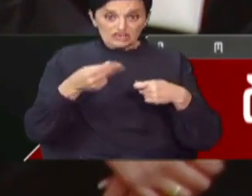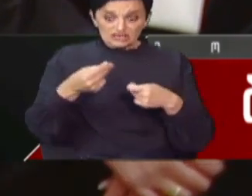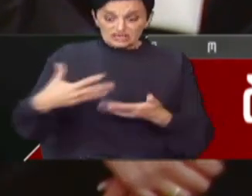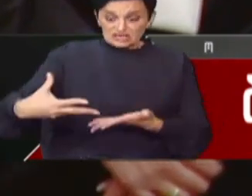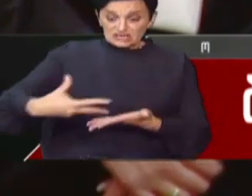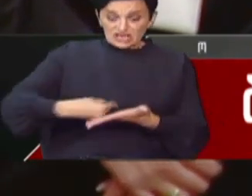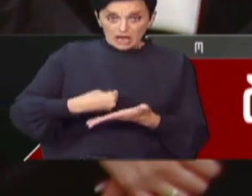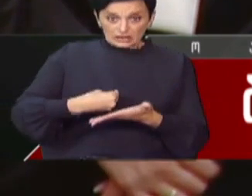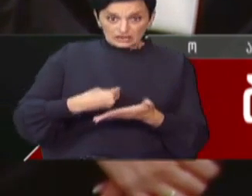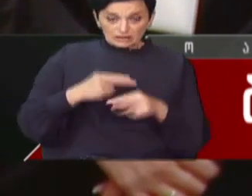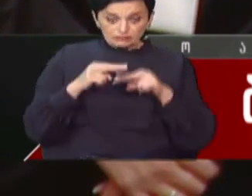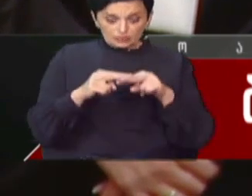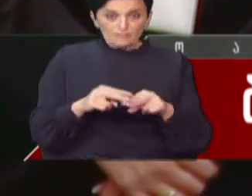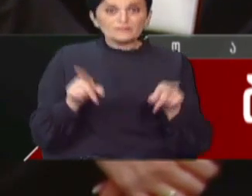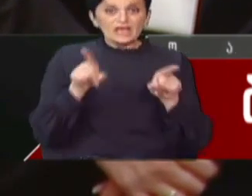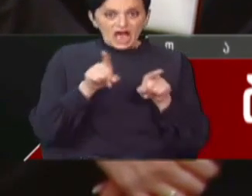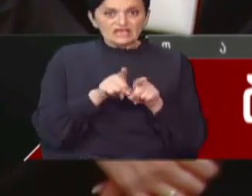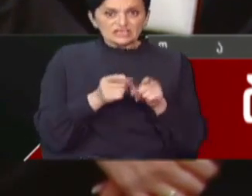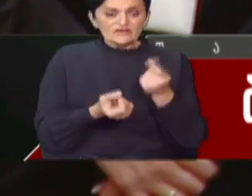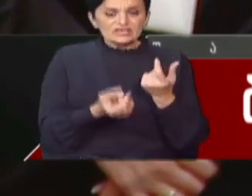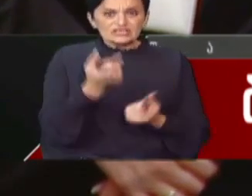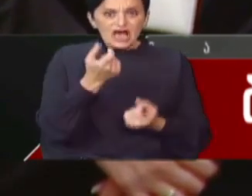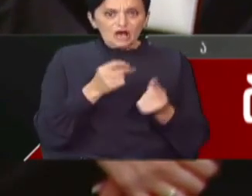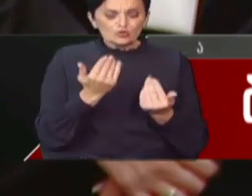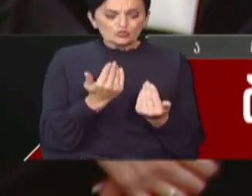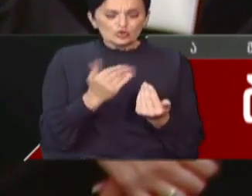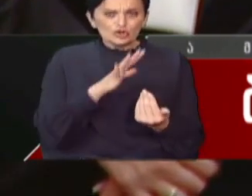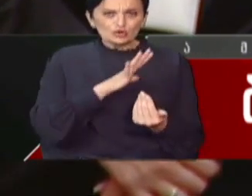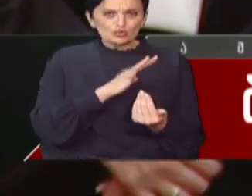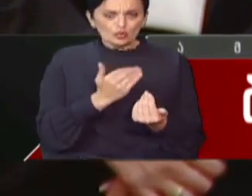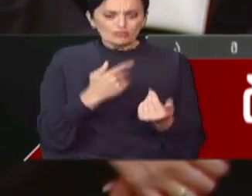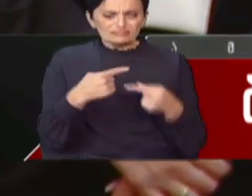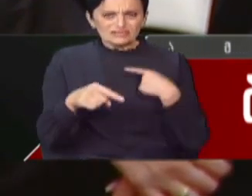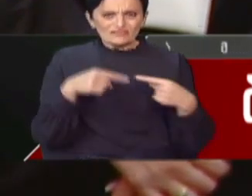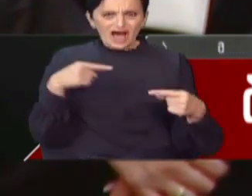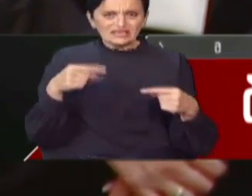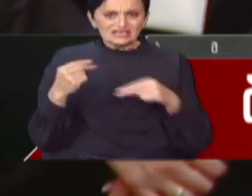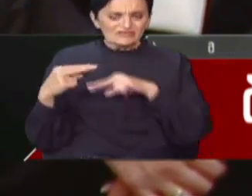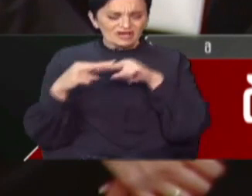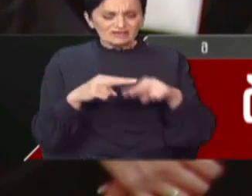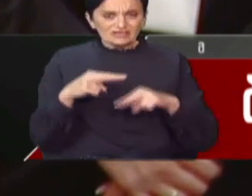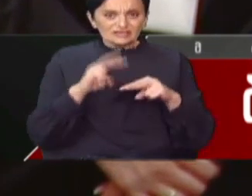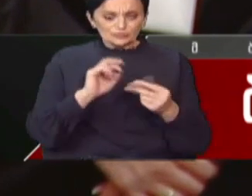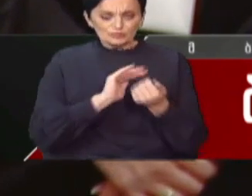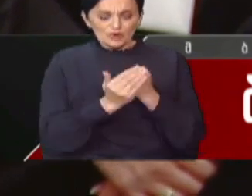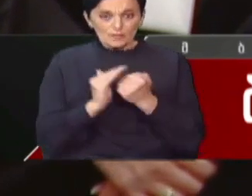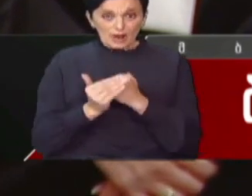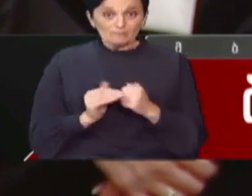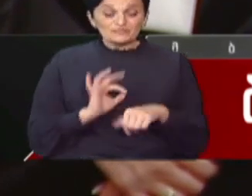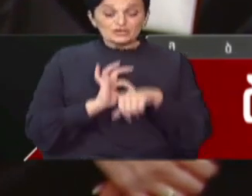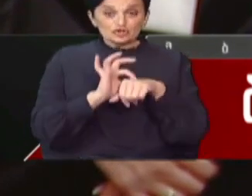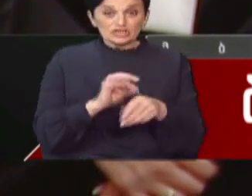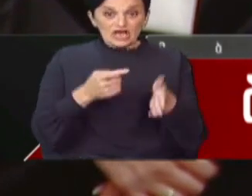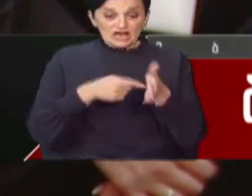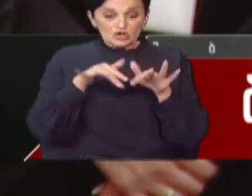მიღებული თანხები, ასევე წარმომავლობის შესანიღებად ხორციელდებოდა სხვადასხვა ტრანზაქციები. ჩატარებული